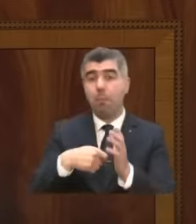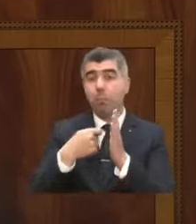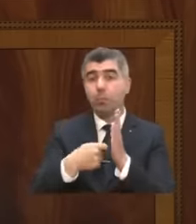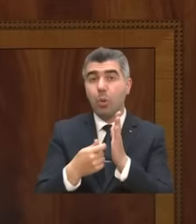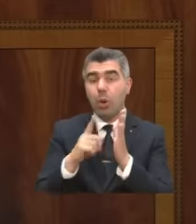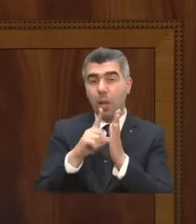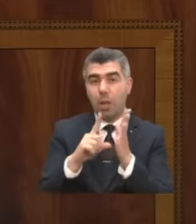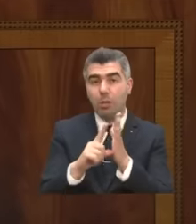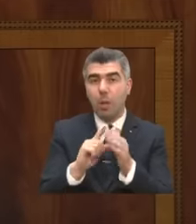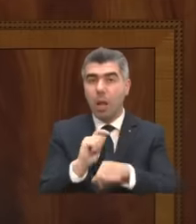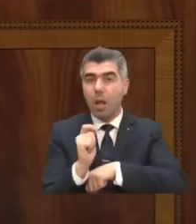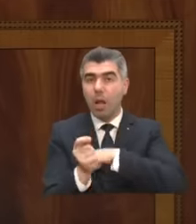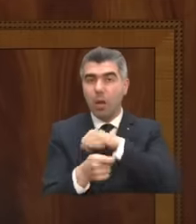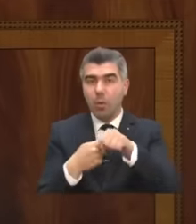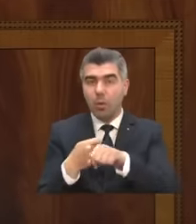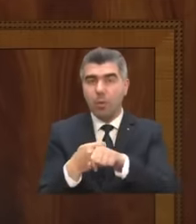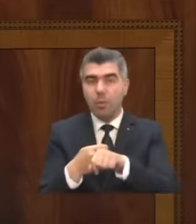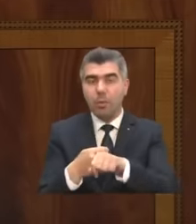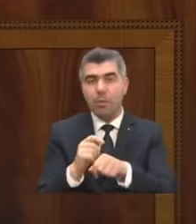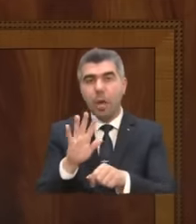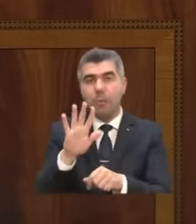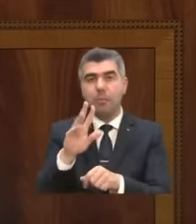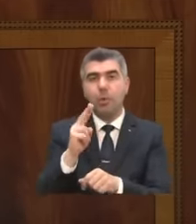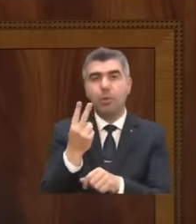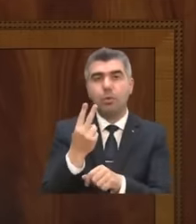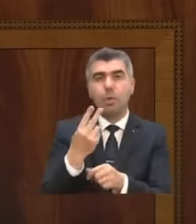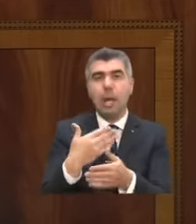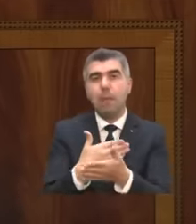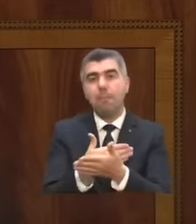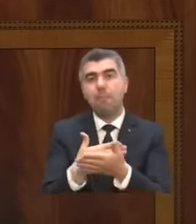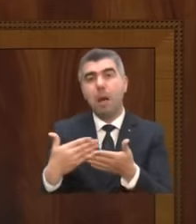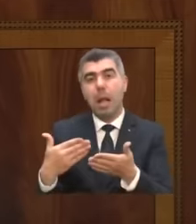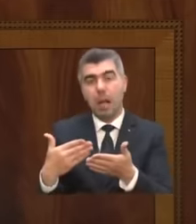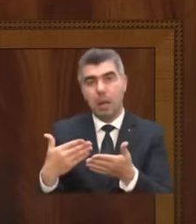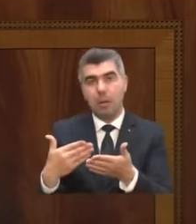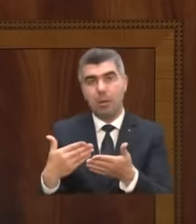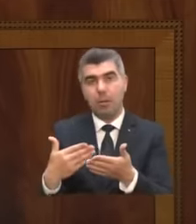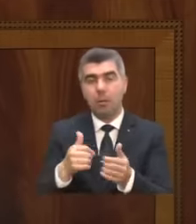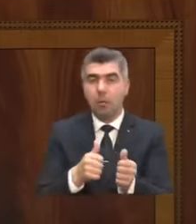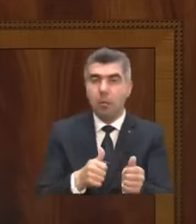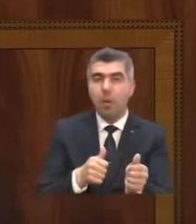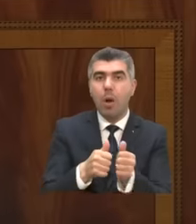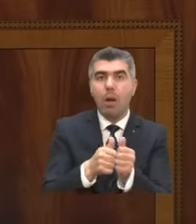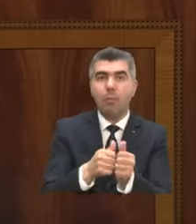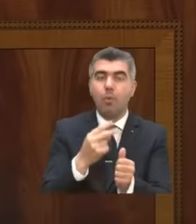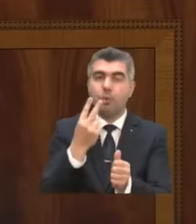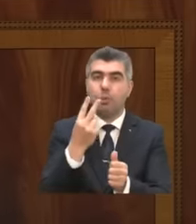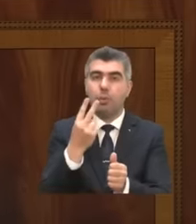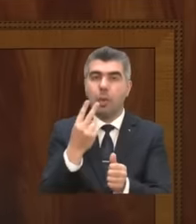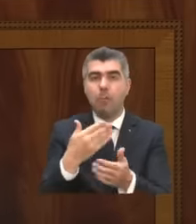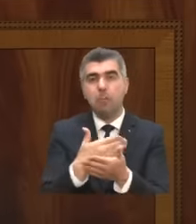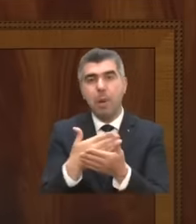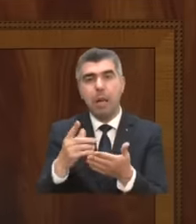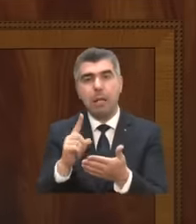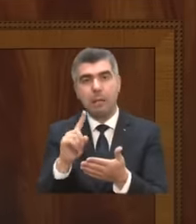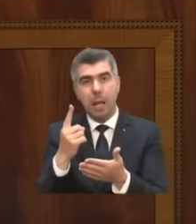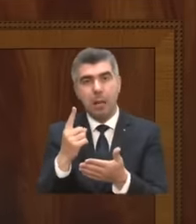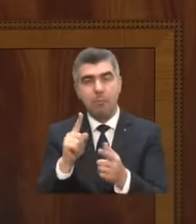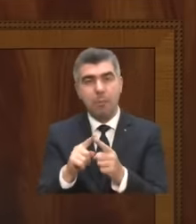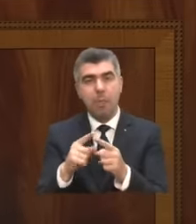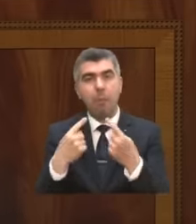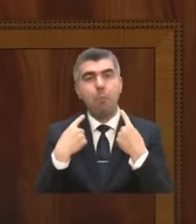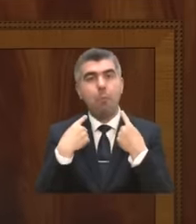جامعات قروية محدودة خصصتوا 25 مليار للمواكبة الإدارية وما يقرب 2 مليار ونصف للترويج لفرصة من